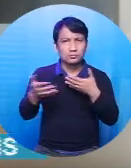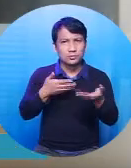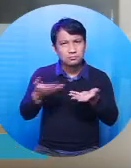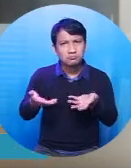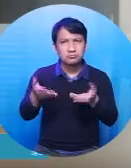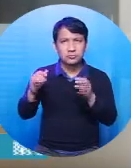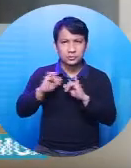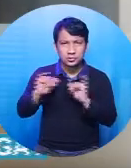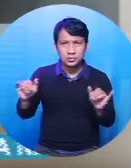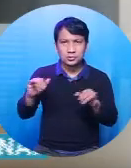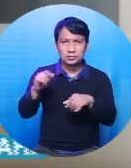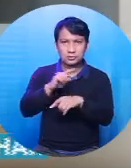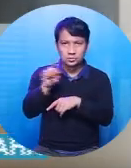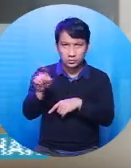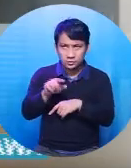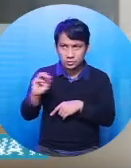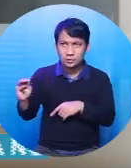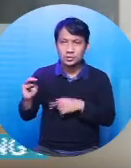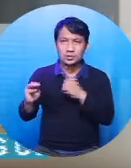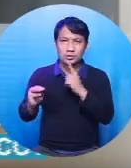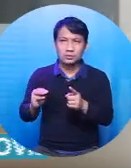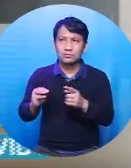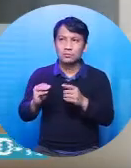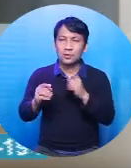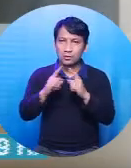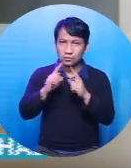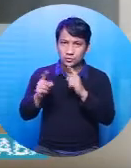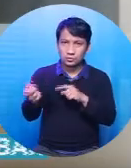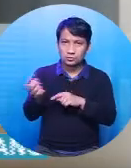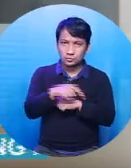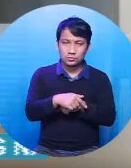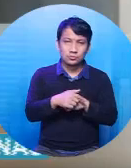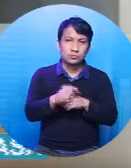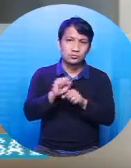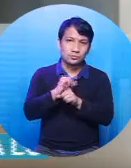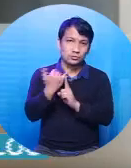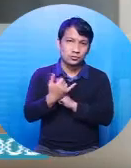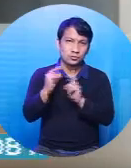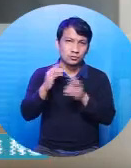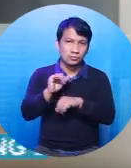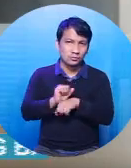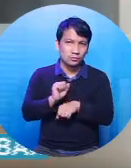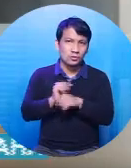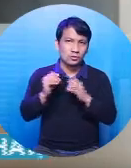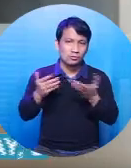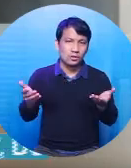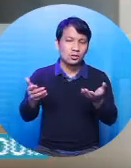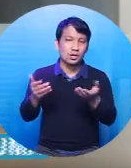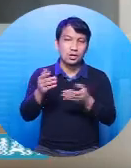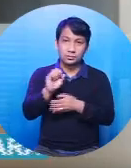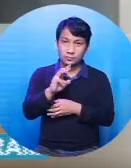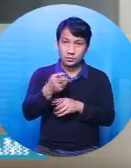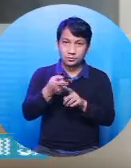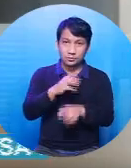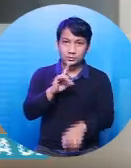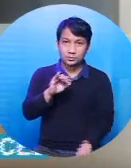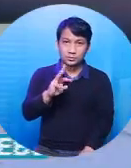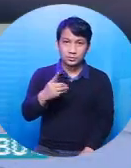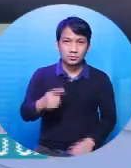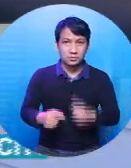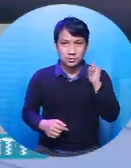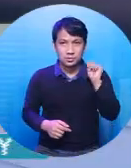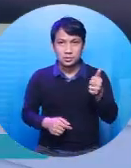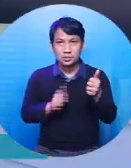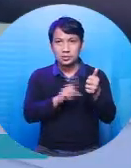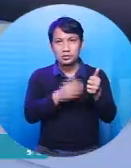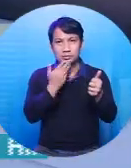lang tulad nito, Zoom, makakausap niyo po yung social worker at yung mga anak mo, pag-usap-usapin kayo. Sige. Good job, Kyla, ha? Keep